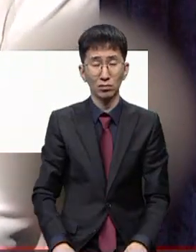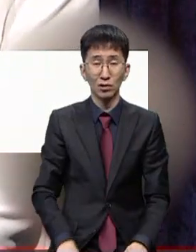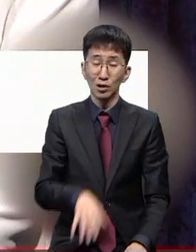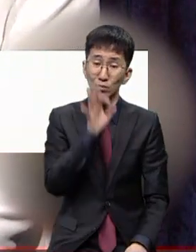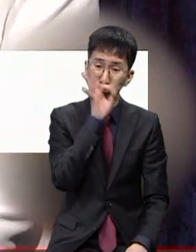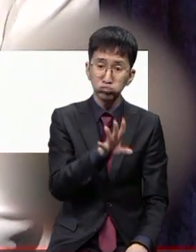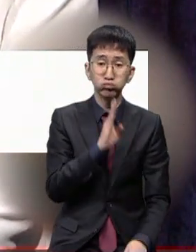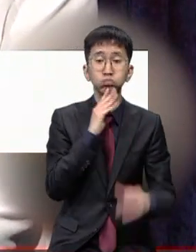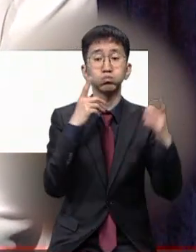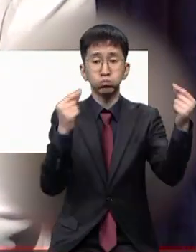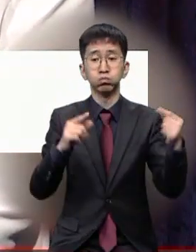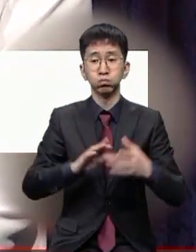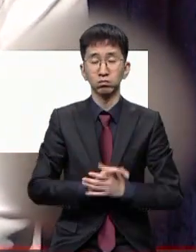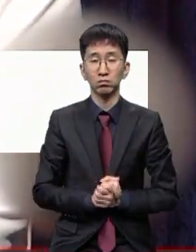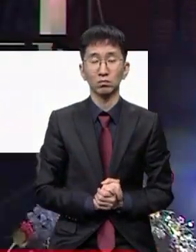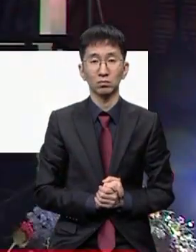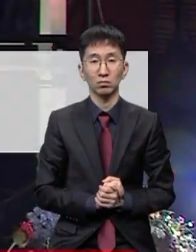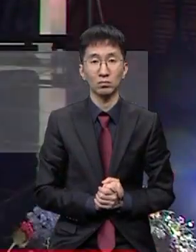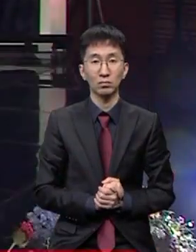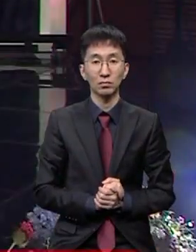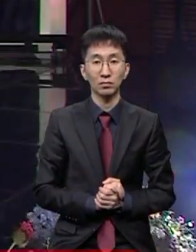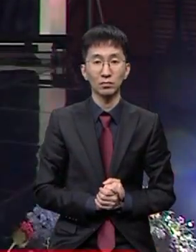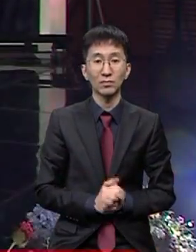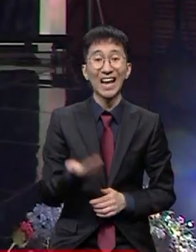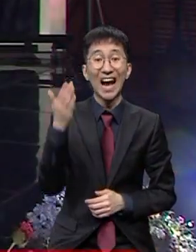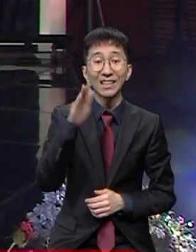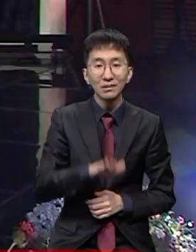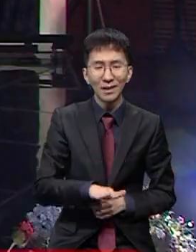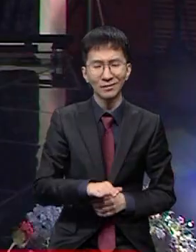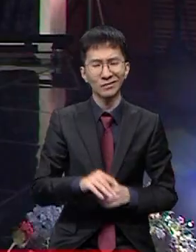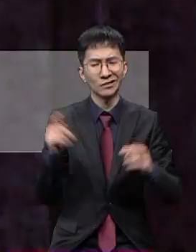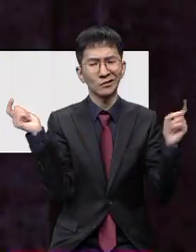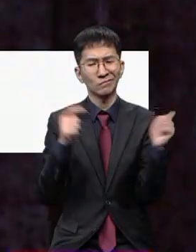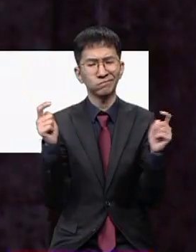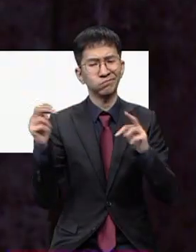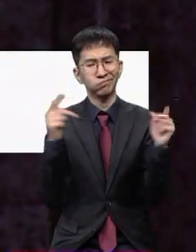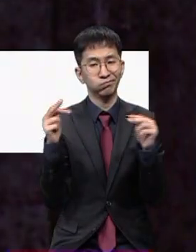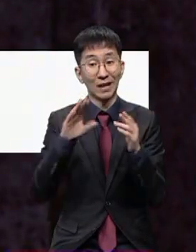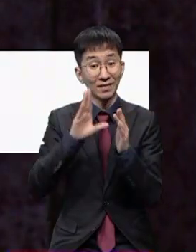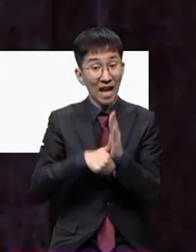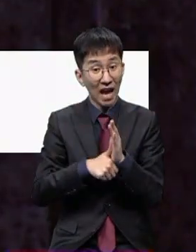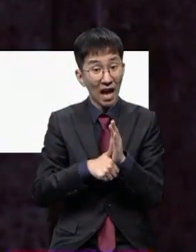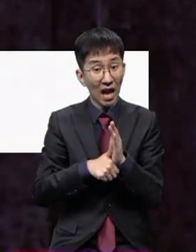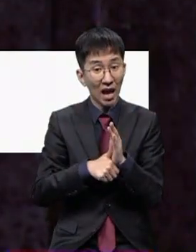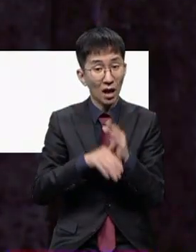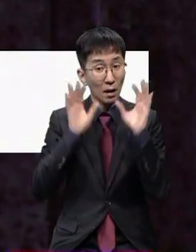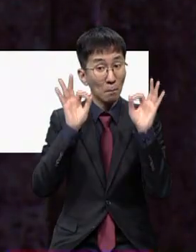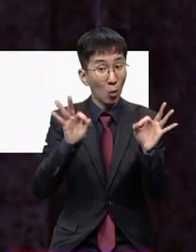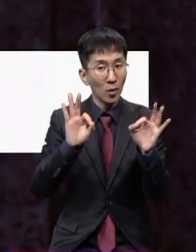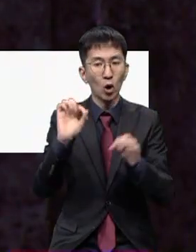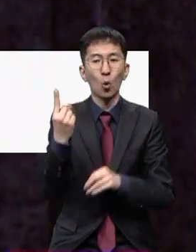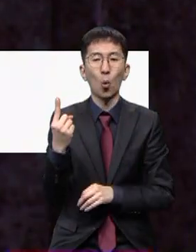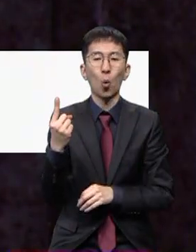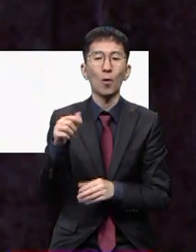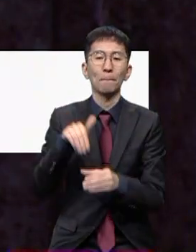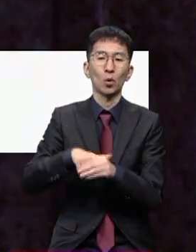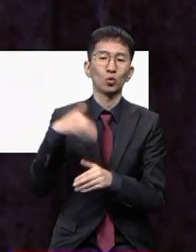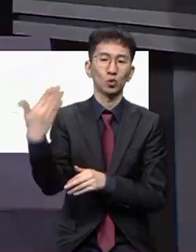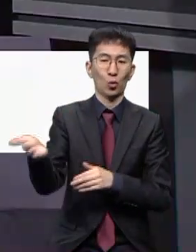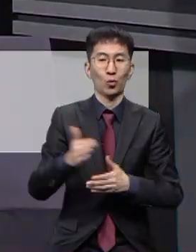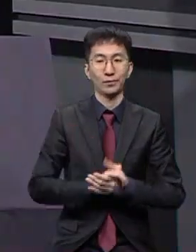흔들리는 말씀을 지금 하고 계시는 건데. 하지만 냉정한 승부의 세계에서 판정단의 표는 오세훈 후보로